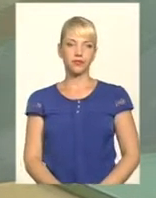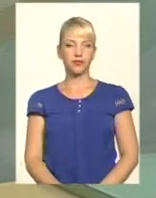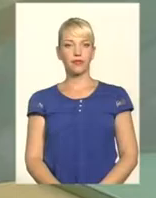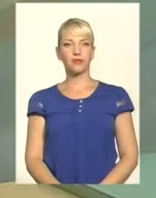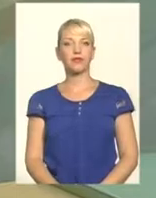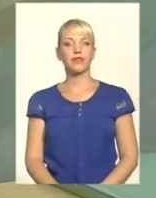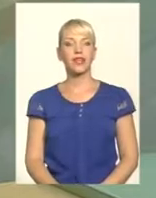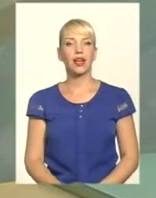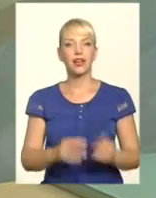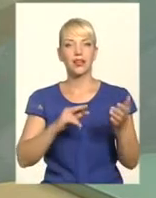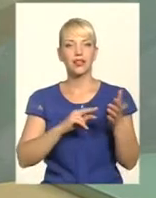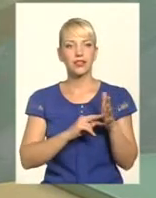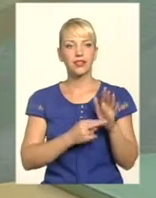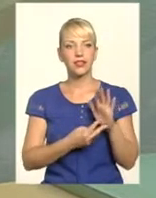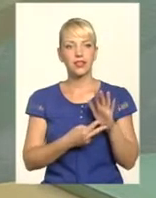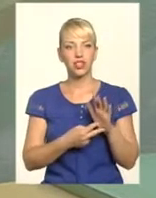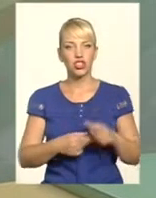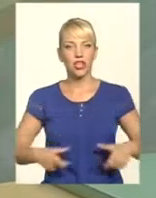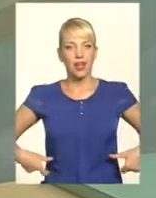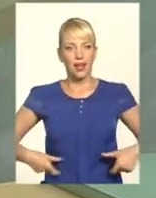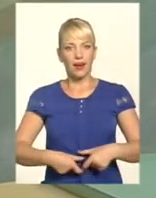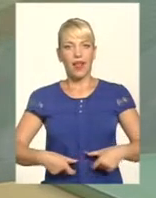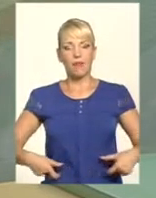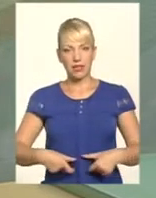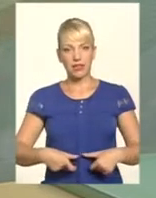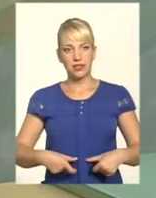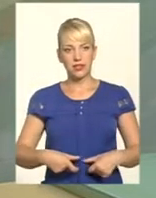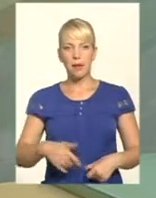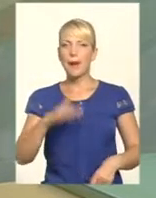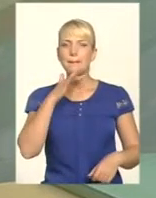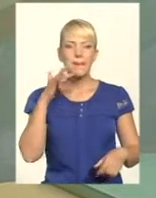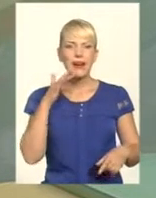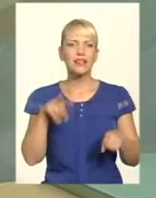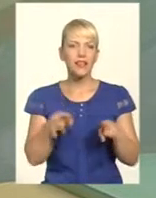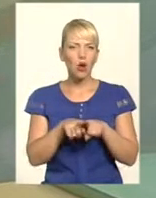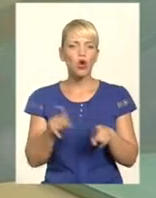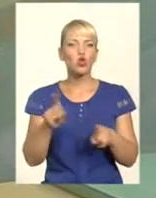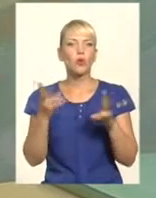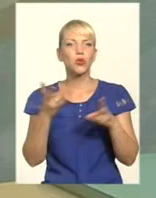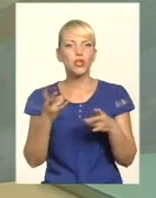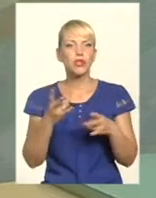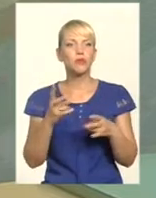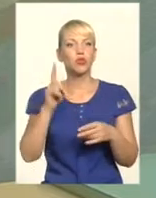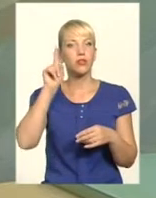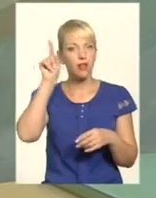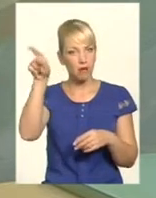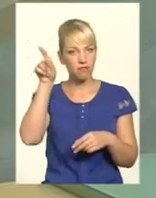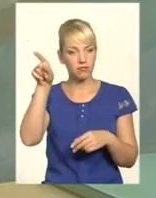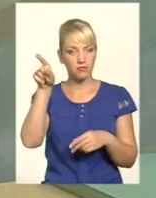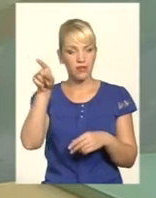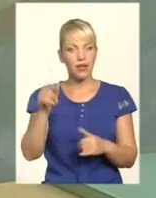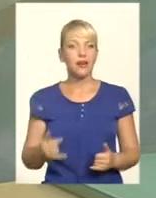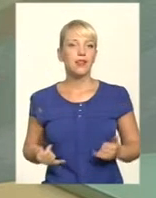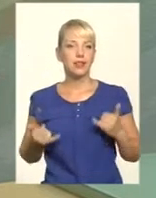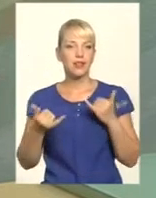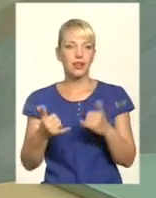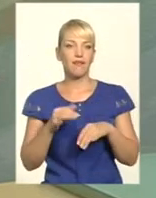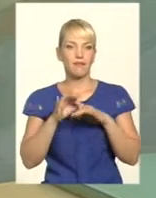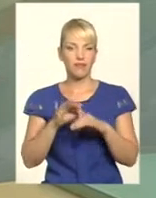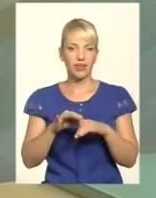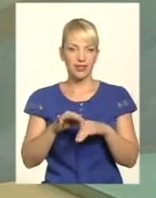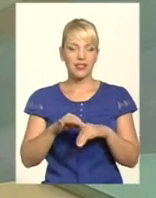тактичні ці ремені. Ну, багато всякого такого, що потрібно безпосередньо там для ведення